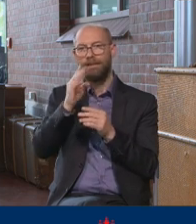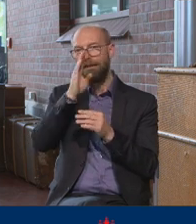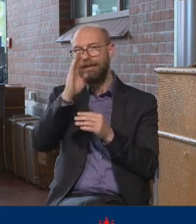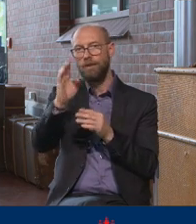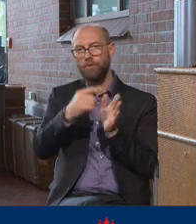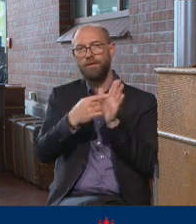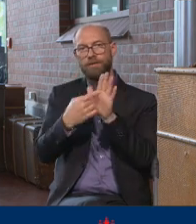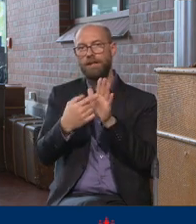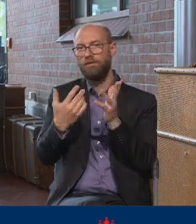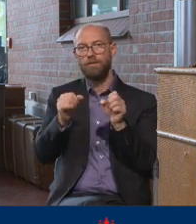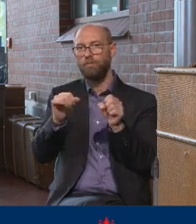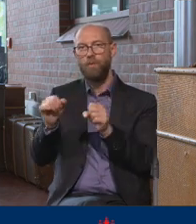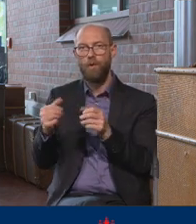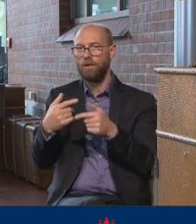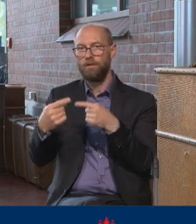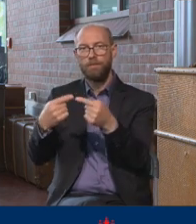könnte